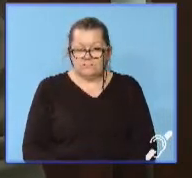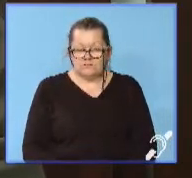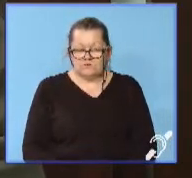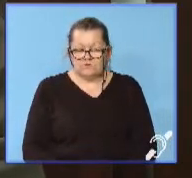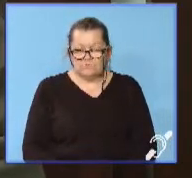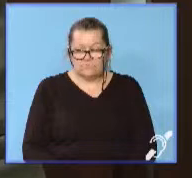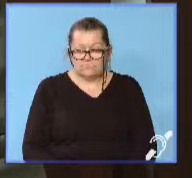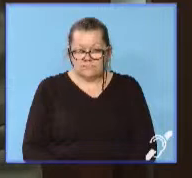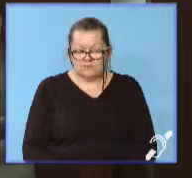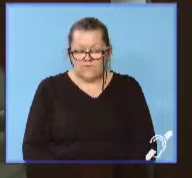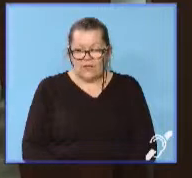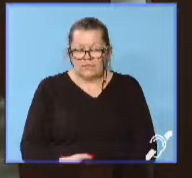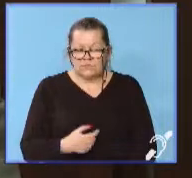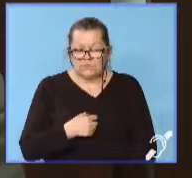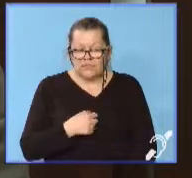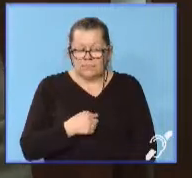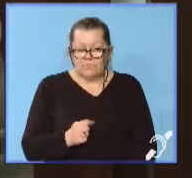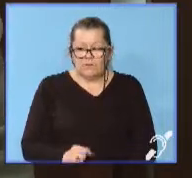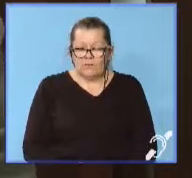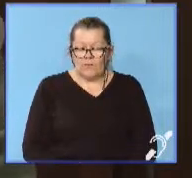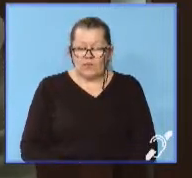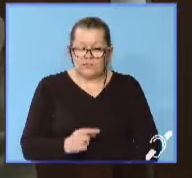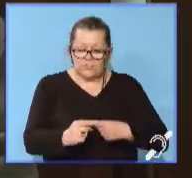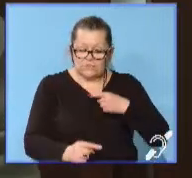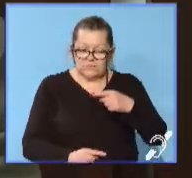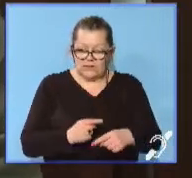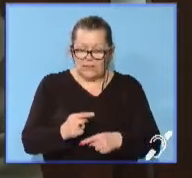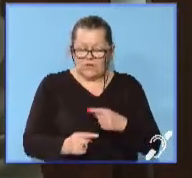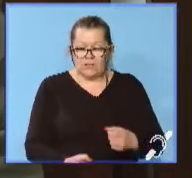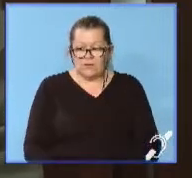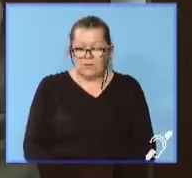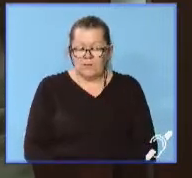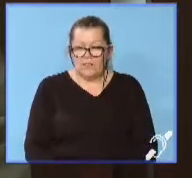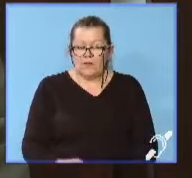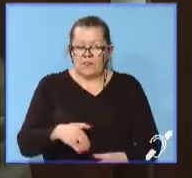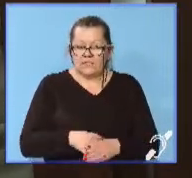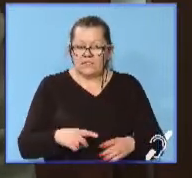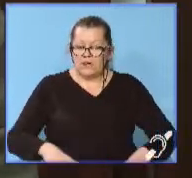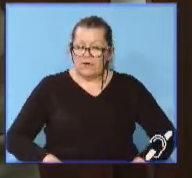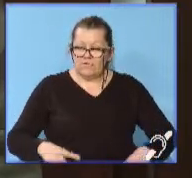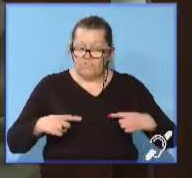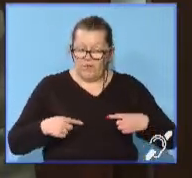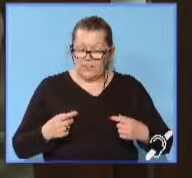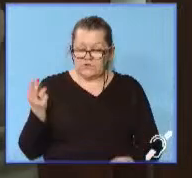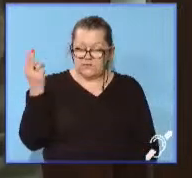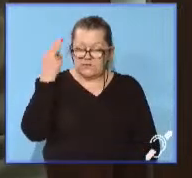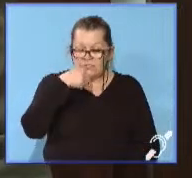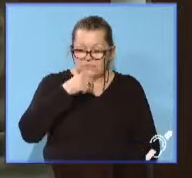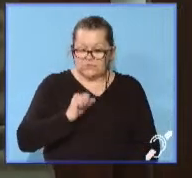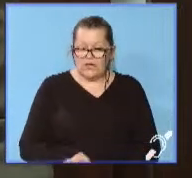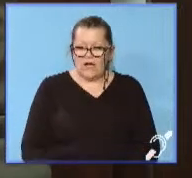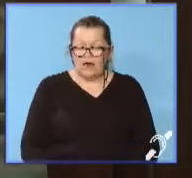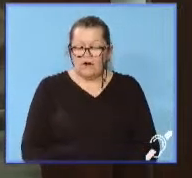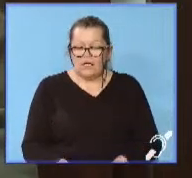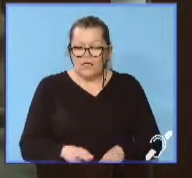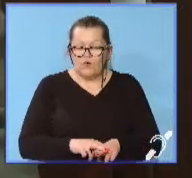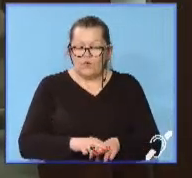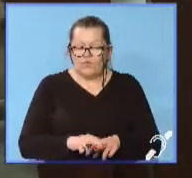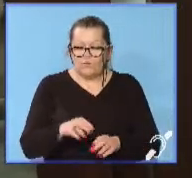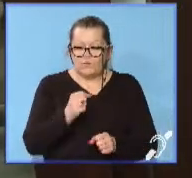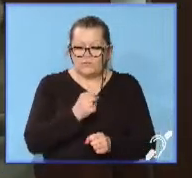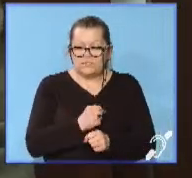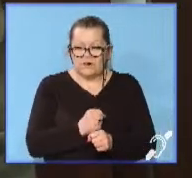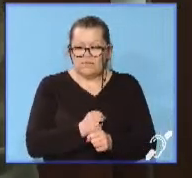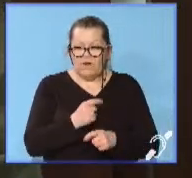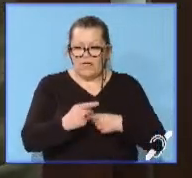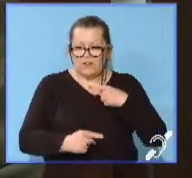socială care să le permită schimbările de paradigmă să înțeleagă schimbările și Să accepte schimbările de paradigmă pe piața